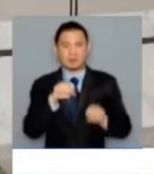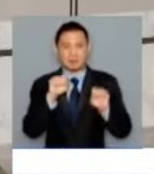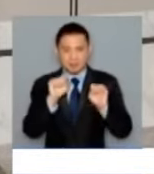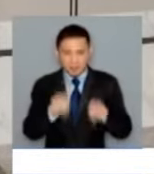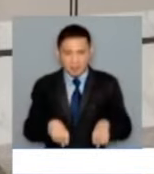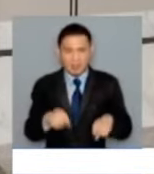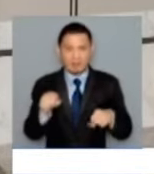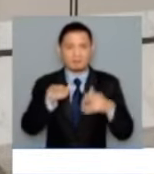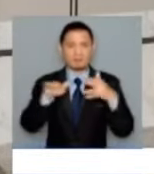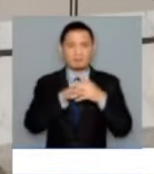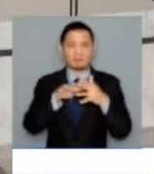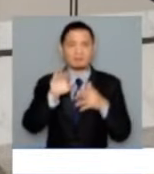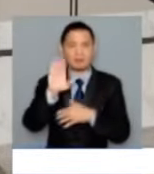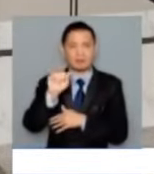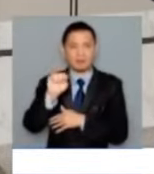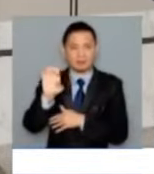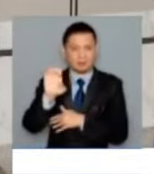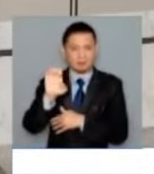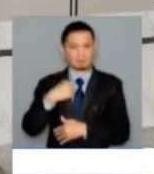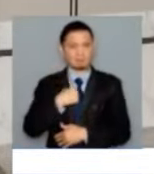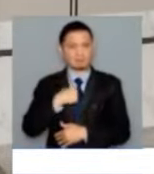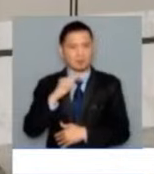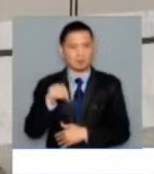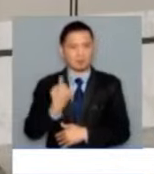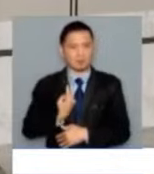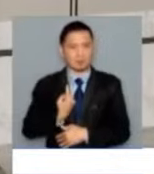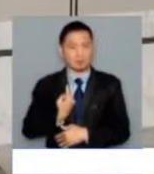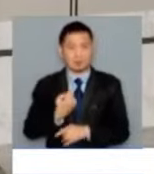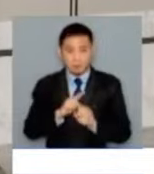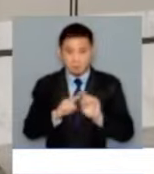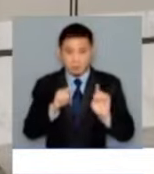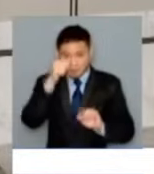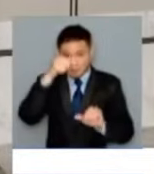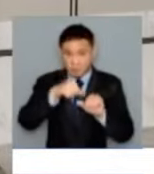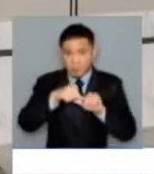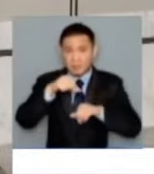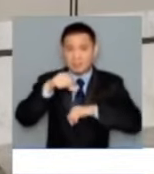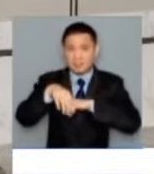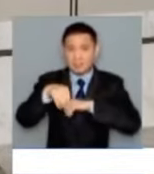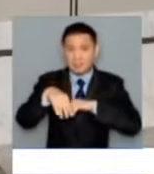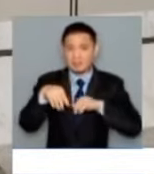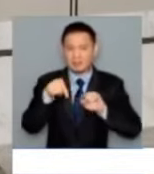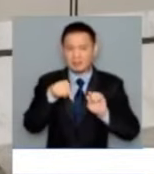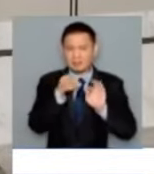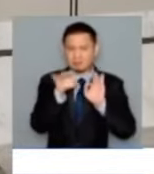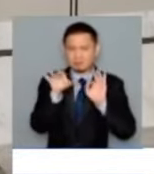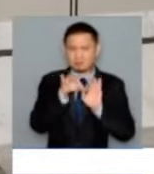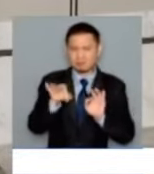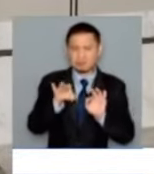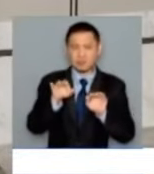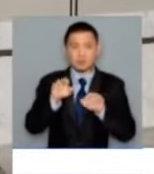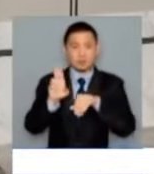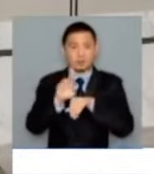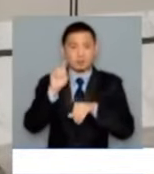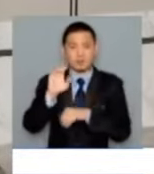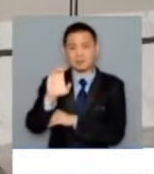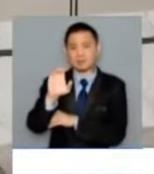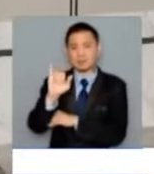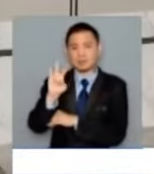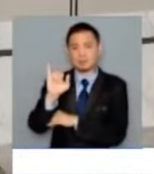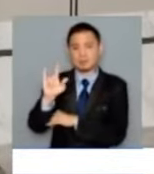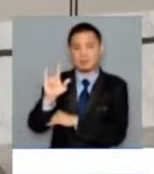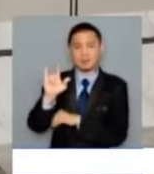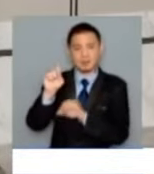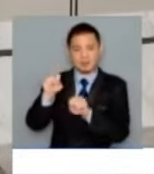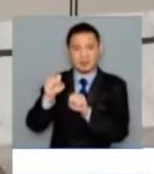kaso. Pero tandaan, ng chismis ay pwede rin maging basehan para sa isang kasong sibil para humingi ng danyos o